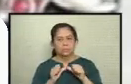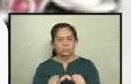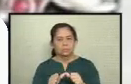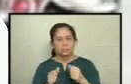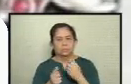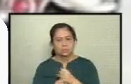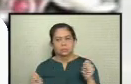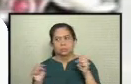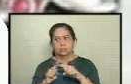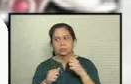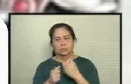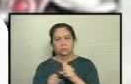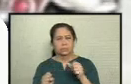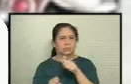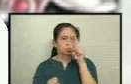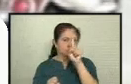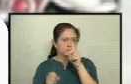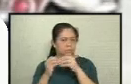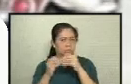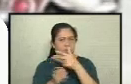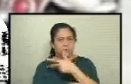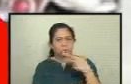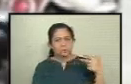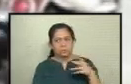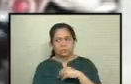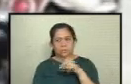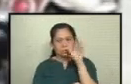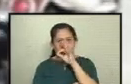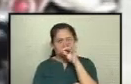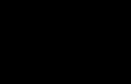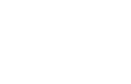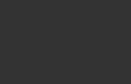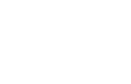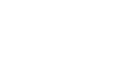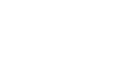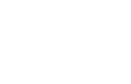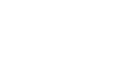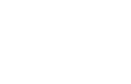rescue operation para masagip ang isa pang Indonesian at Pilipinong bihag.